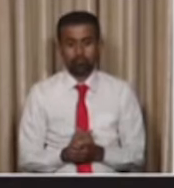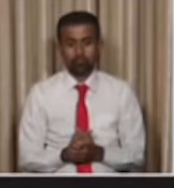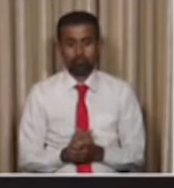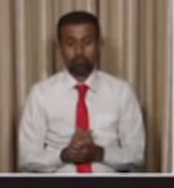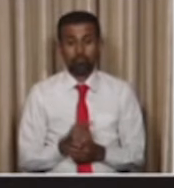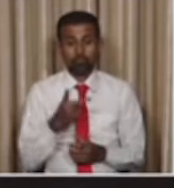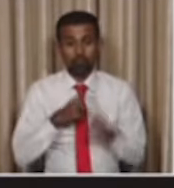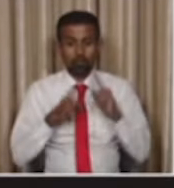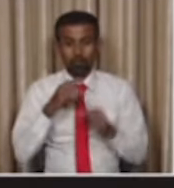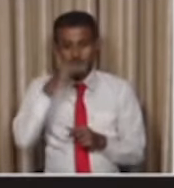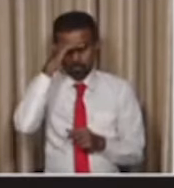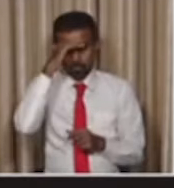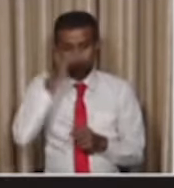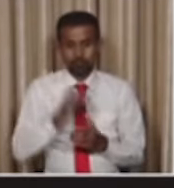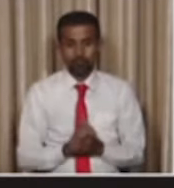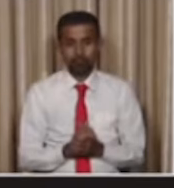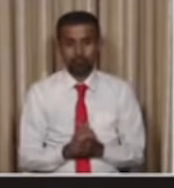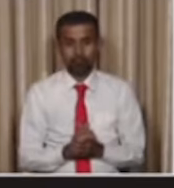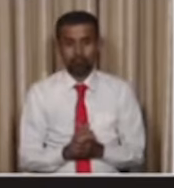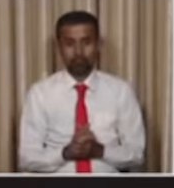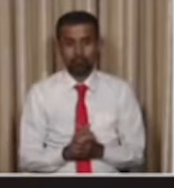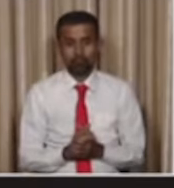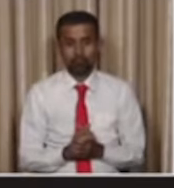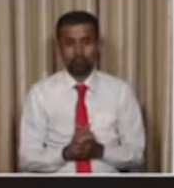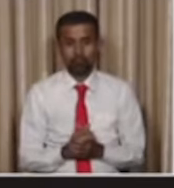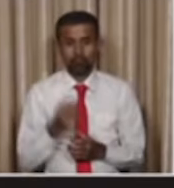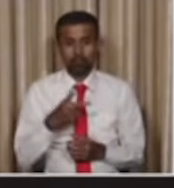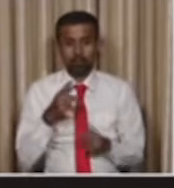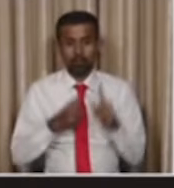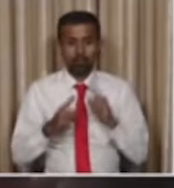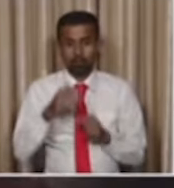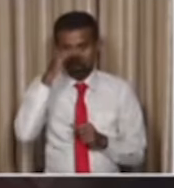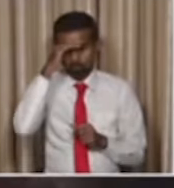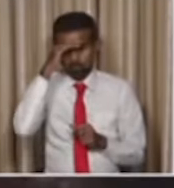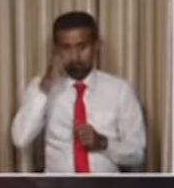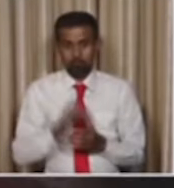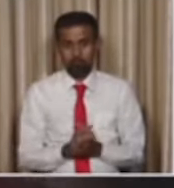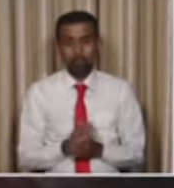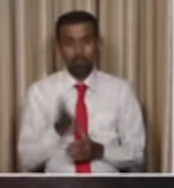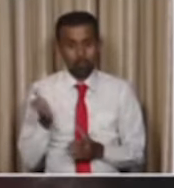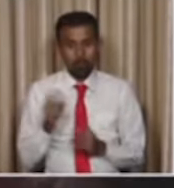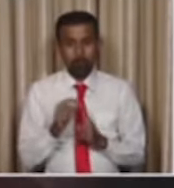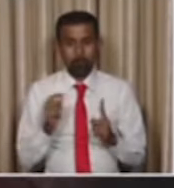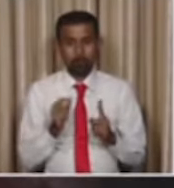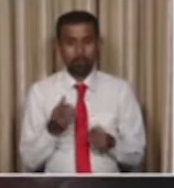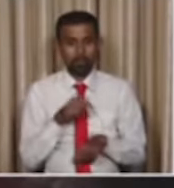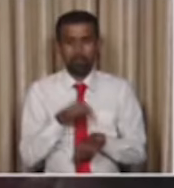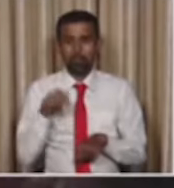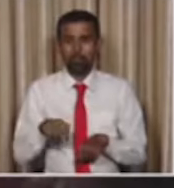දරු නියෝජකතා නායතුමනි. ඔව්. මම කැදිලා. දරු නියෝජකතා නායතුමනි. මේ පාර්ලිමේන්තුව දැන්